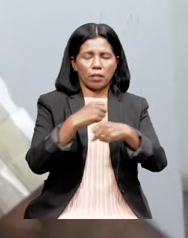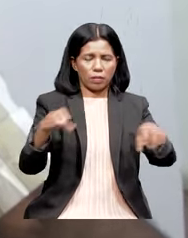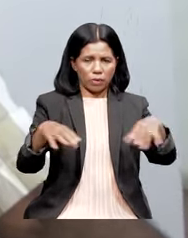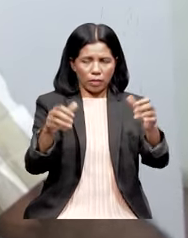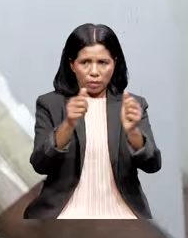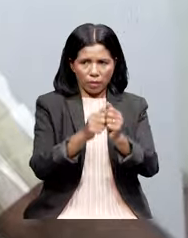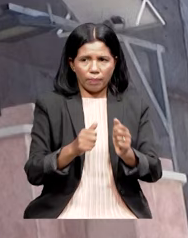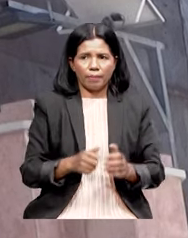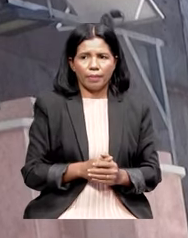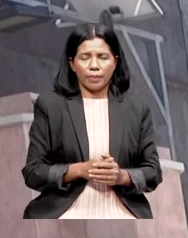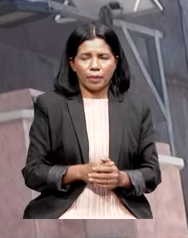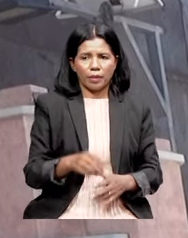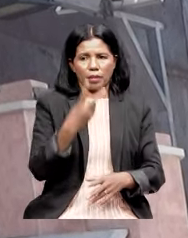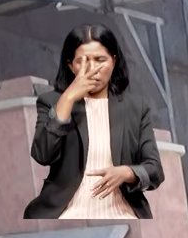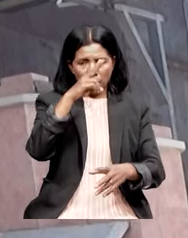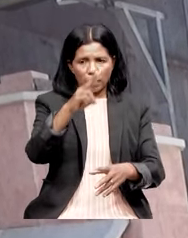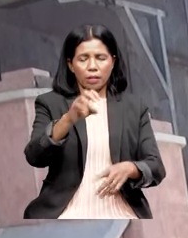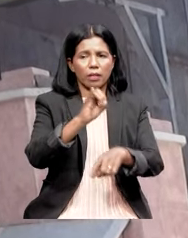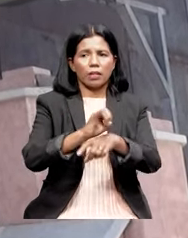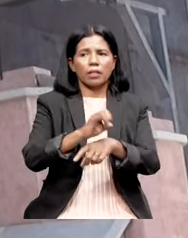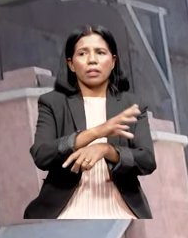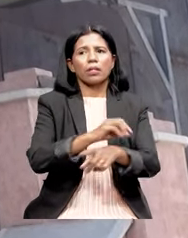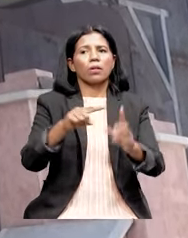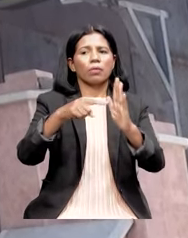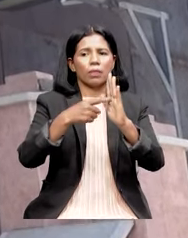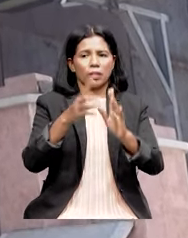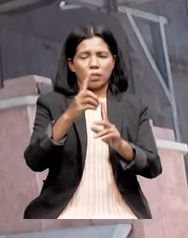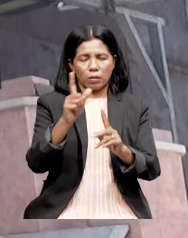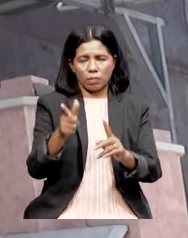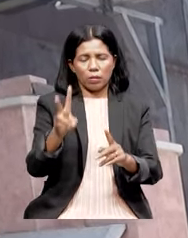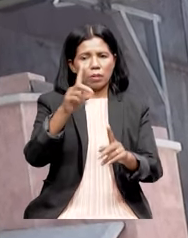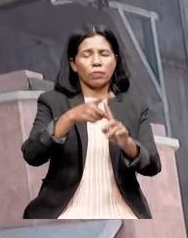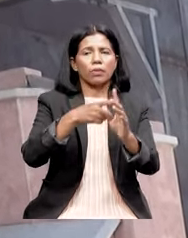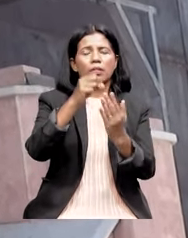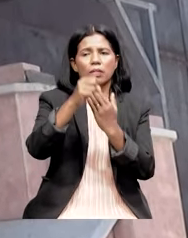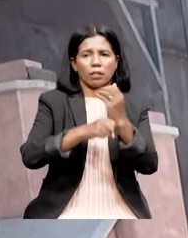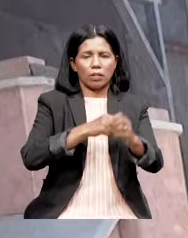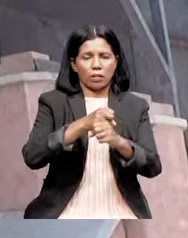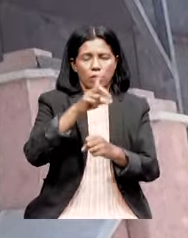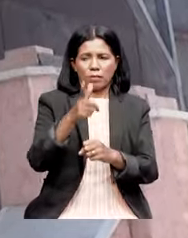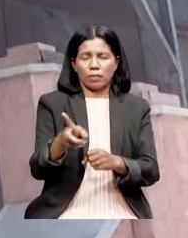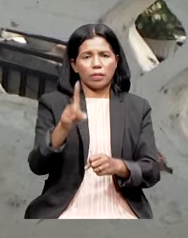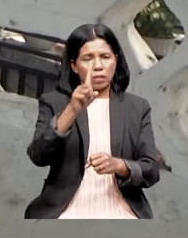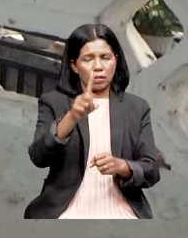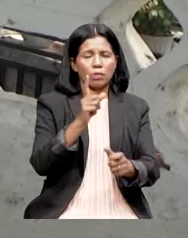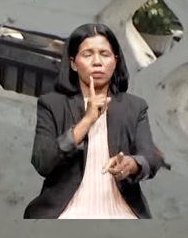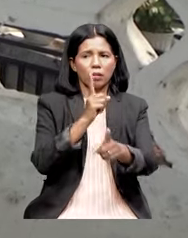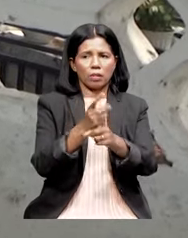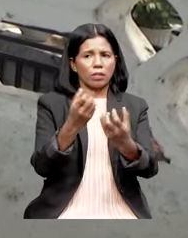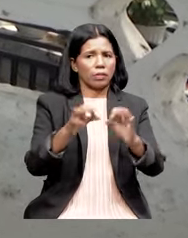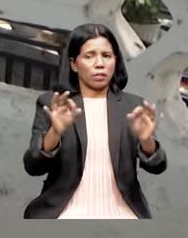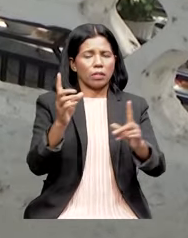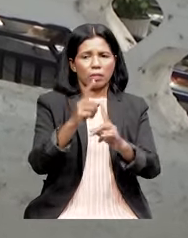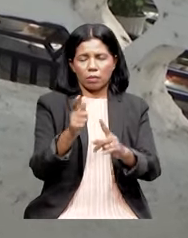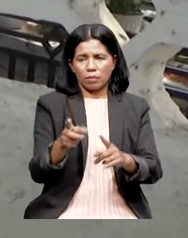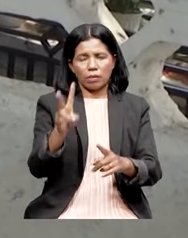Konstruksi monumento ba masakre Santa Cruz ne, hahu ya lorong ron resin ruah fulan stem rutin angri lorong resin ida, notoi rolos remata ya lorong ron